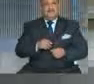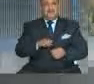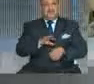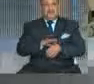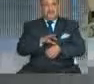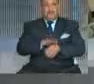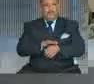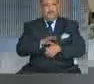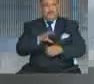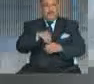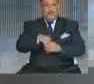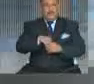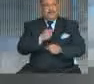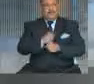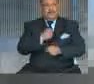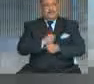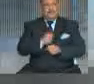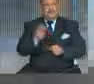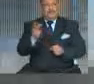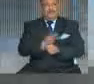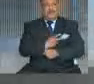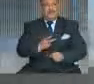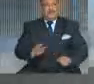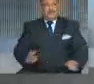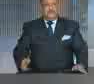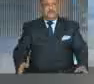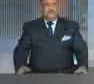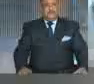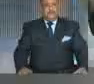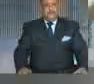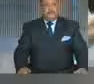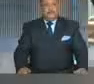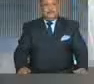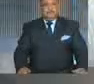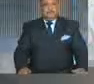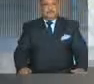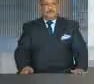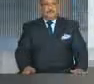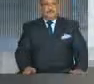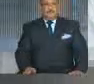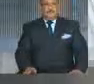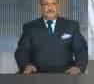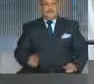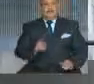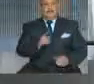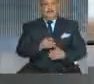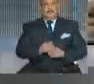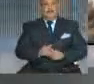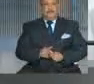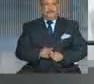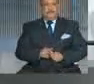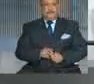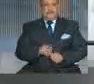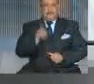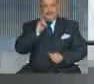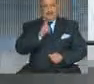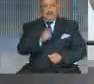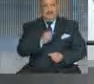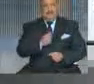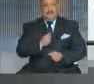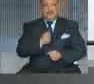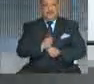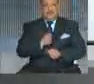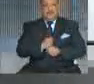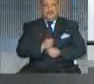بالقيروان تزامنت مع زيارة السيد محمد صالح بن عمار وزير الصحة. لي فيتر مكسرين، الماتريال ما فماش، ساشي